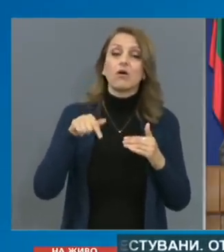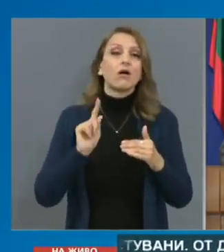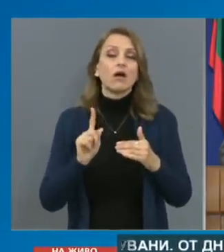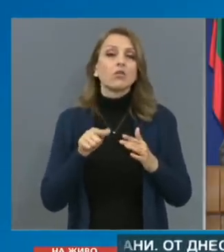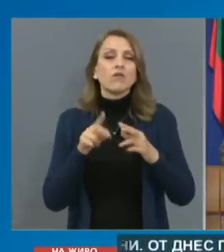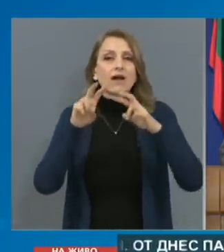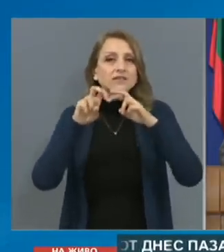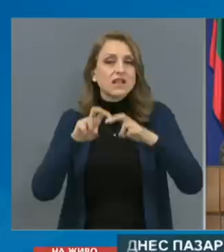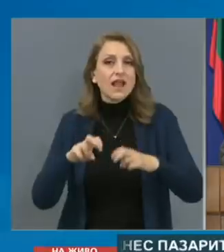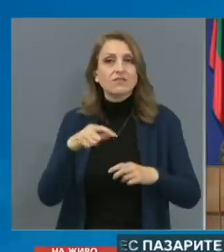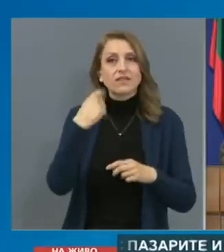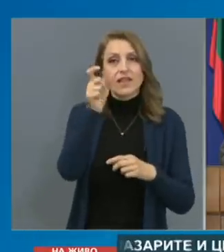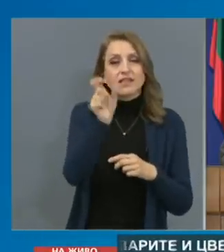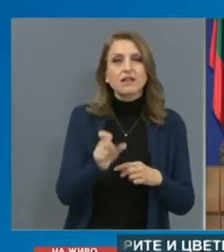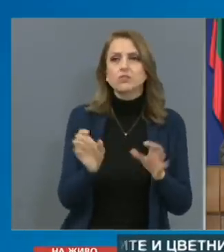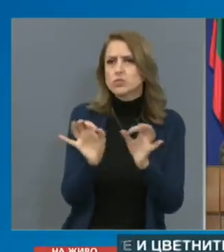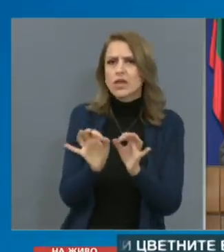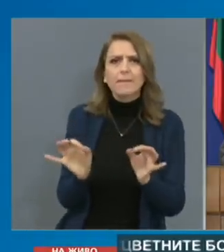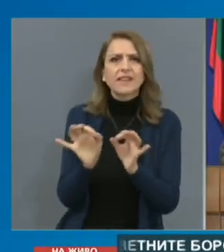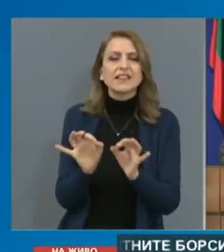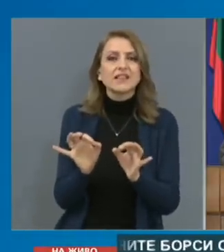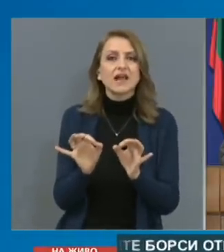на лица, които нямат никаква симптоматика.